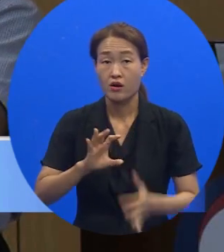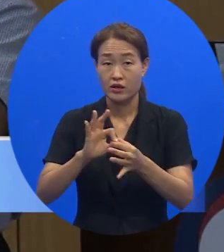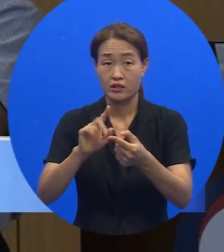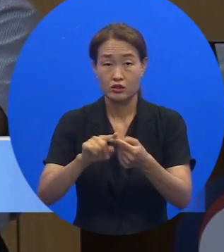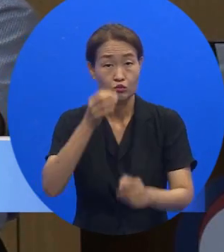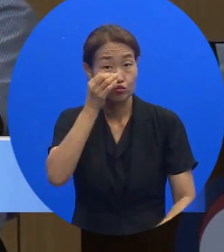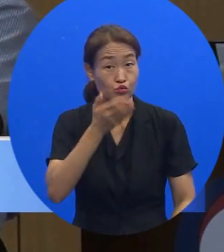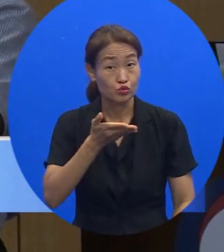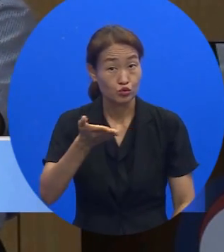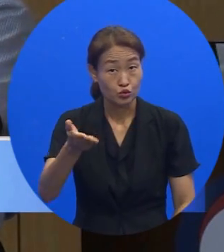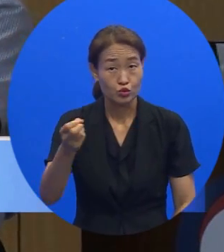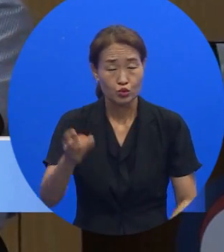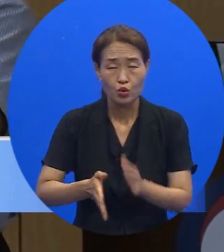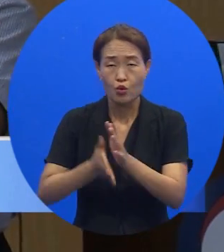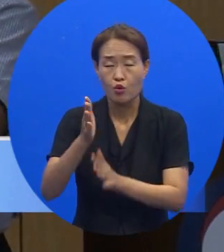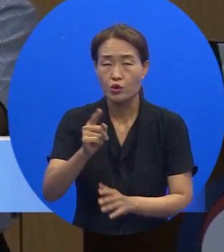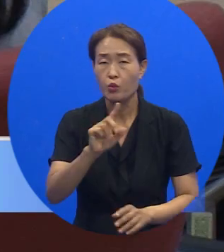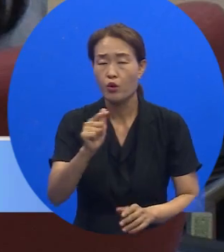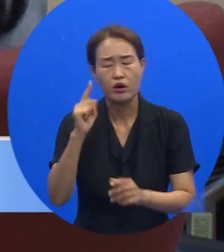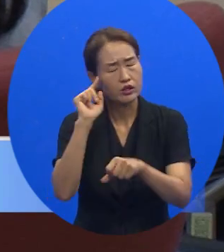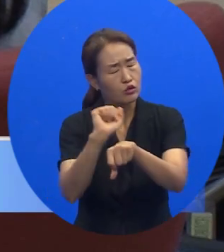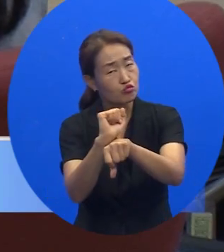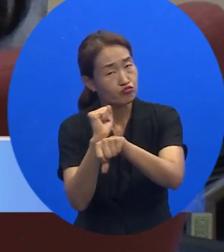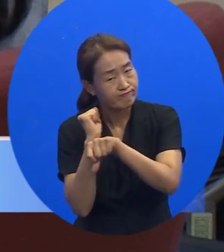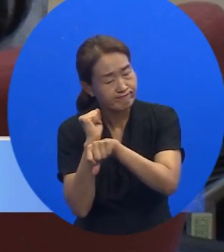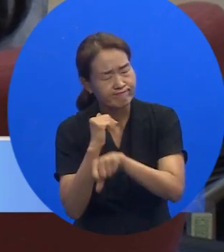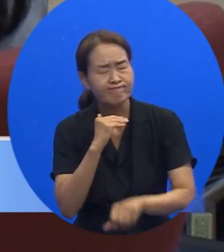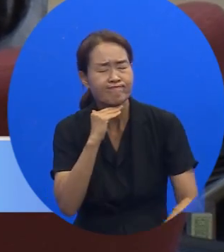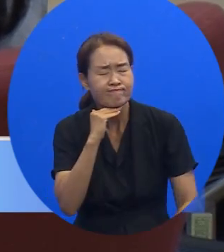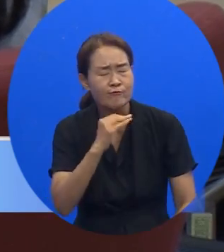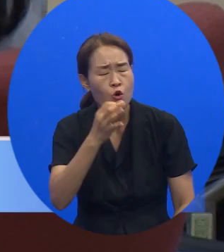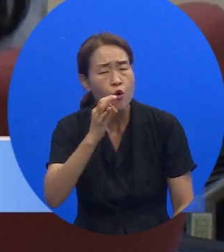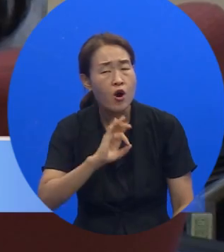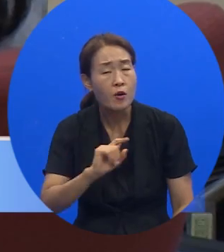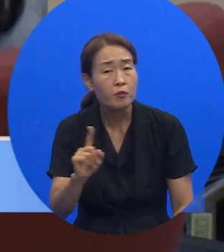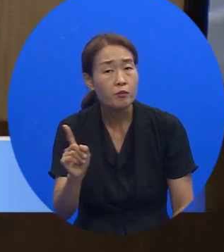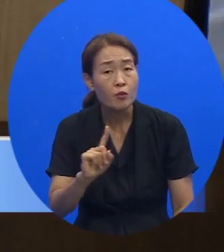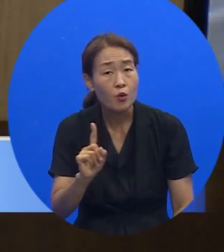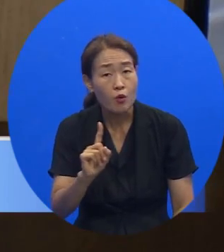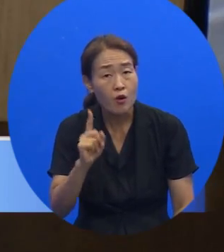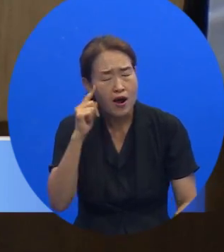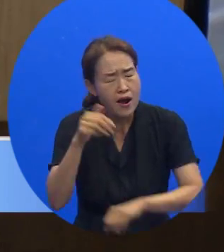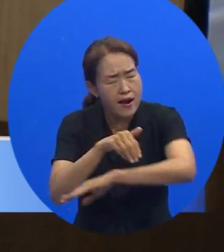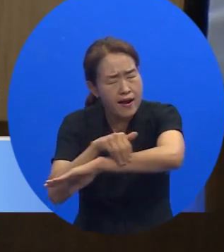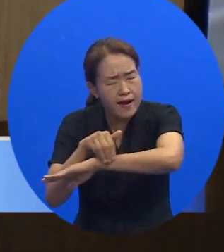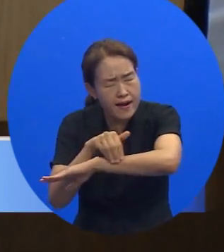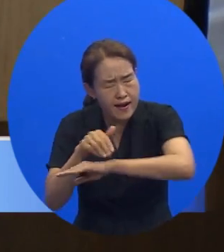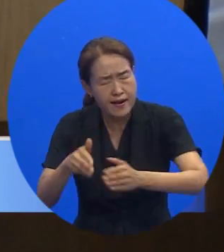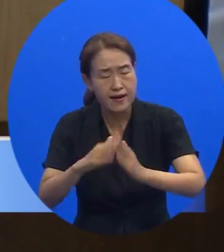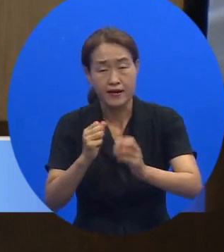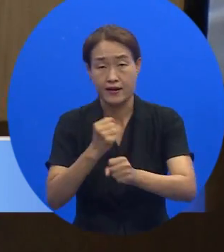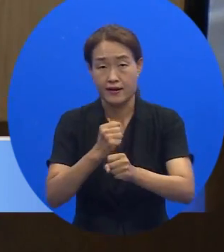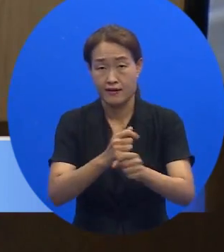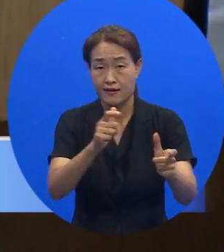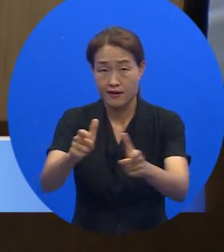있으며 이러한 도시기상 관측 연구로 인해 기대할 수 있는 효과로는 도시계획